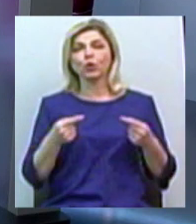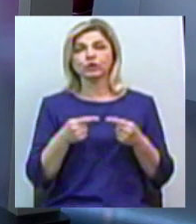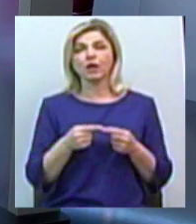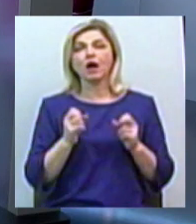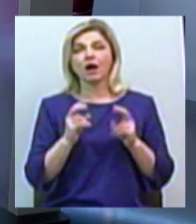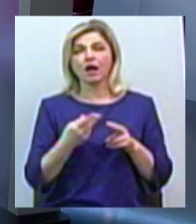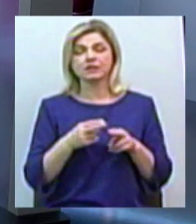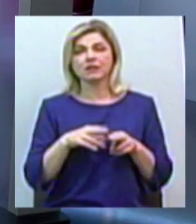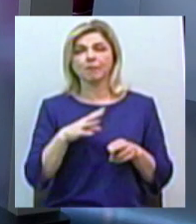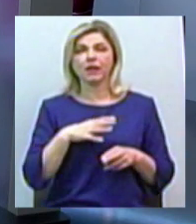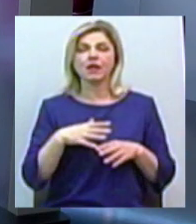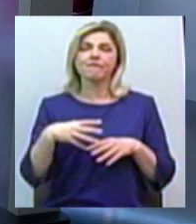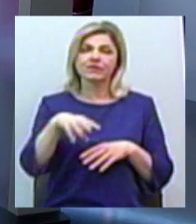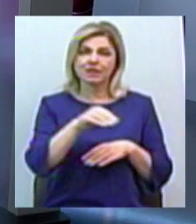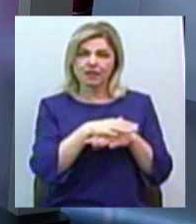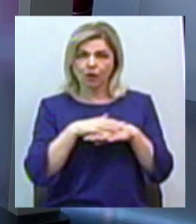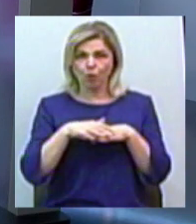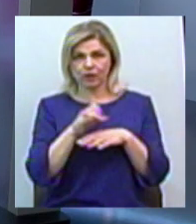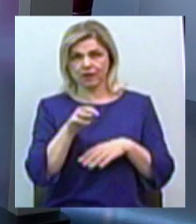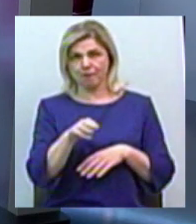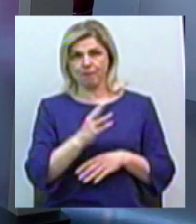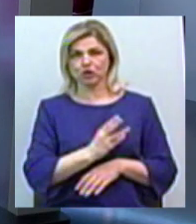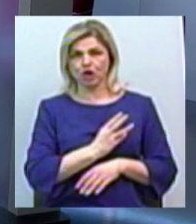було всенародним бажанням?